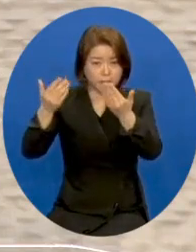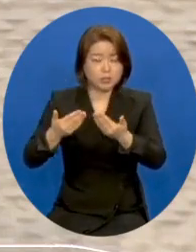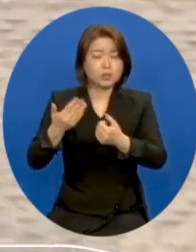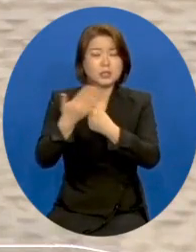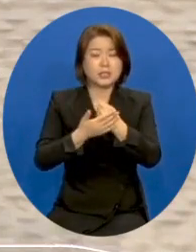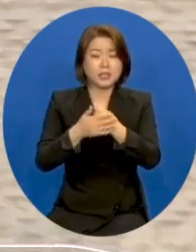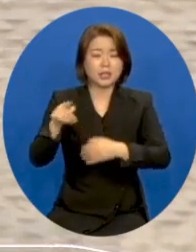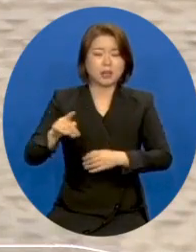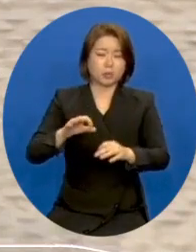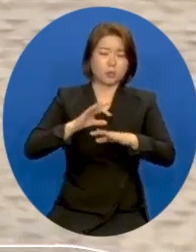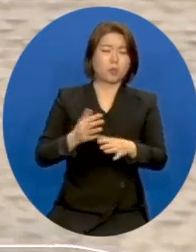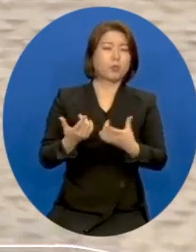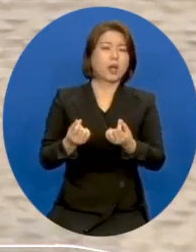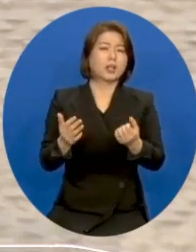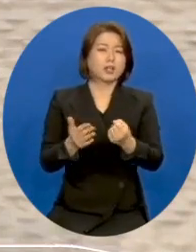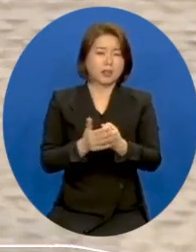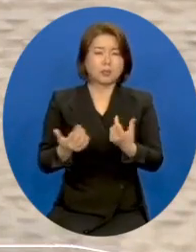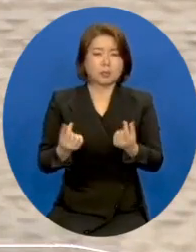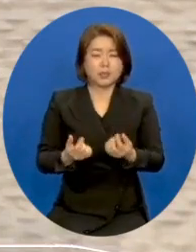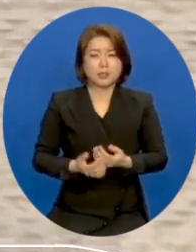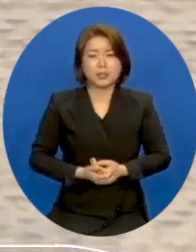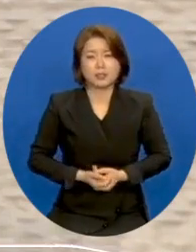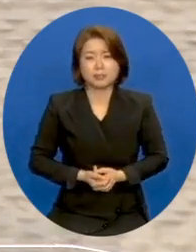놀랍기 때문입니다.